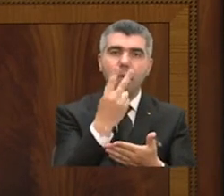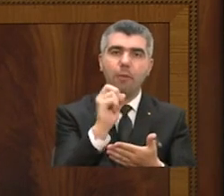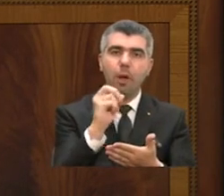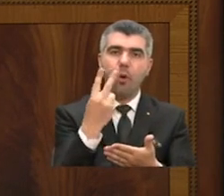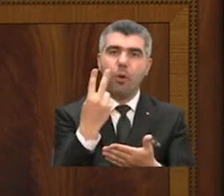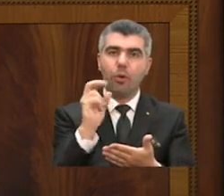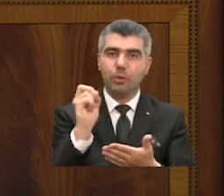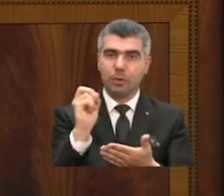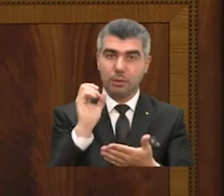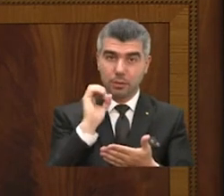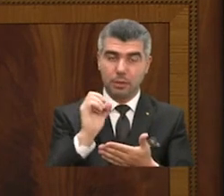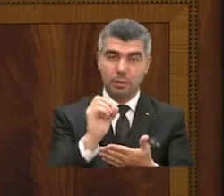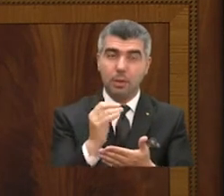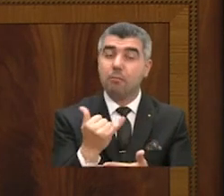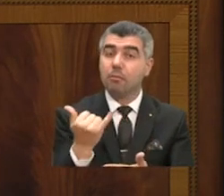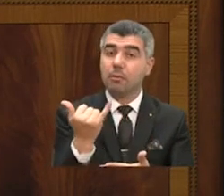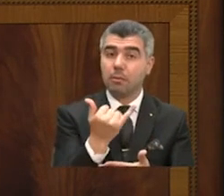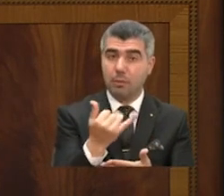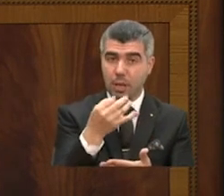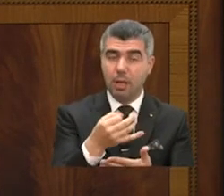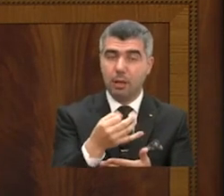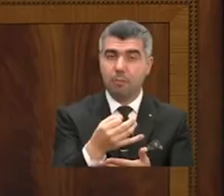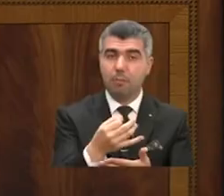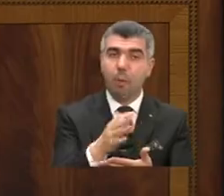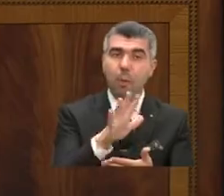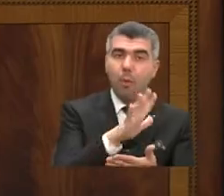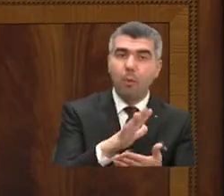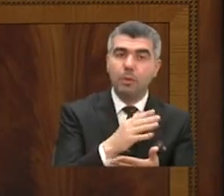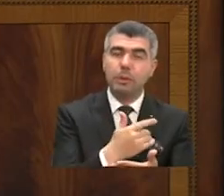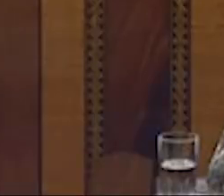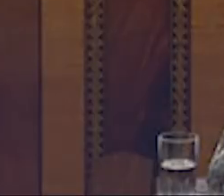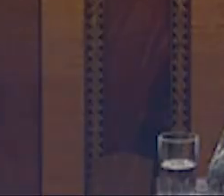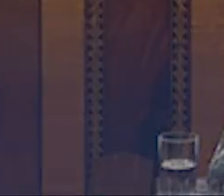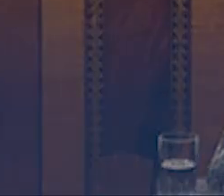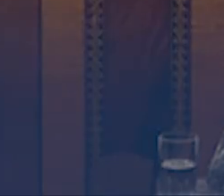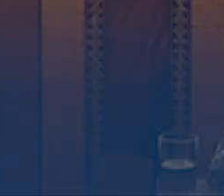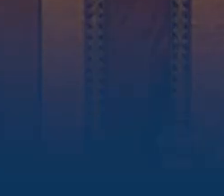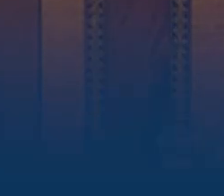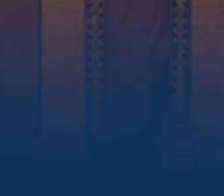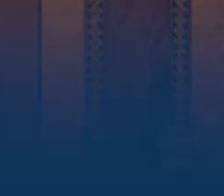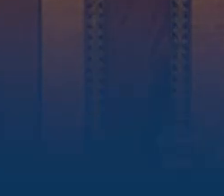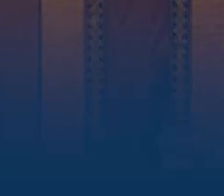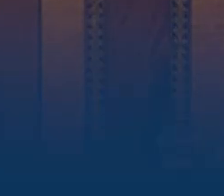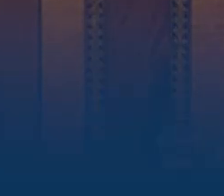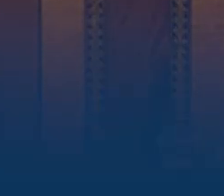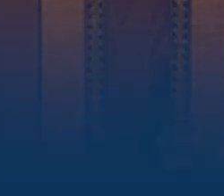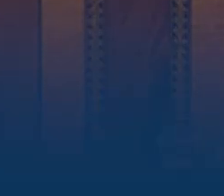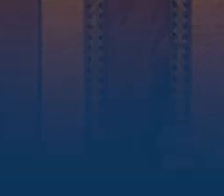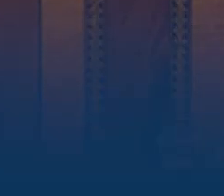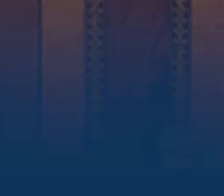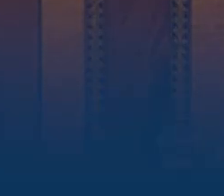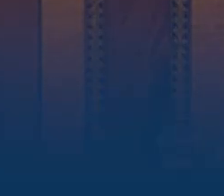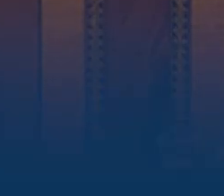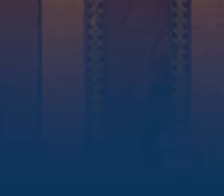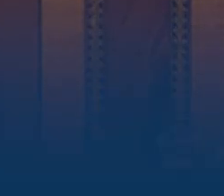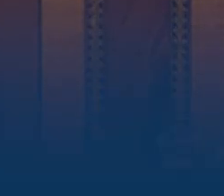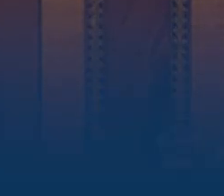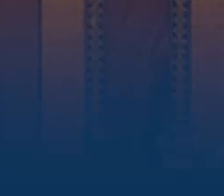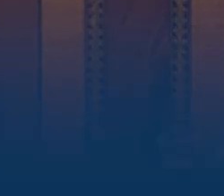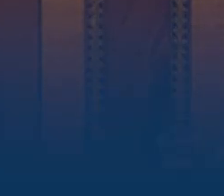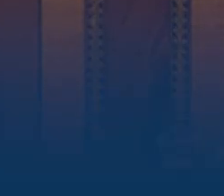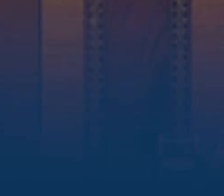حين تحدث عن الاهتمام بصحة المواطنين كما يهتم بصحة أسرته